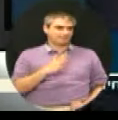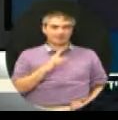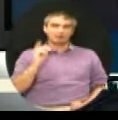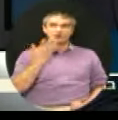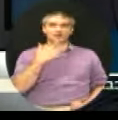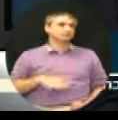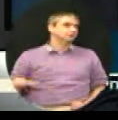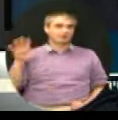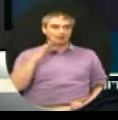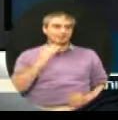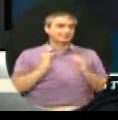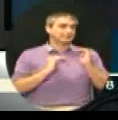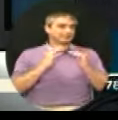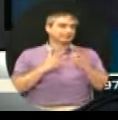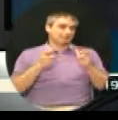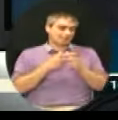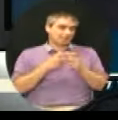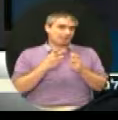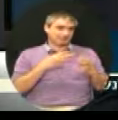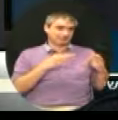בכל ישראל, אז יחסית לגודל העדה,